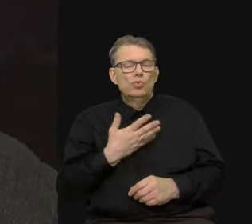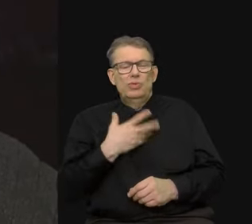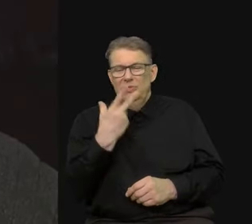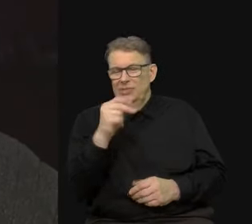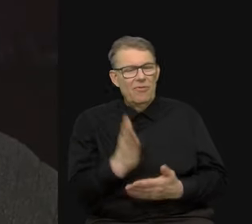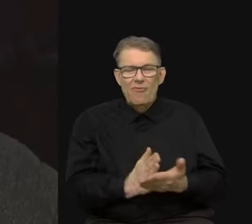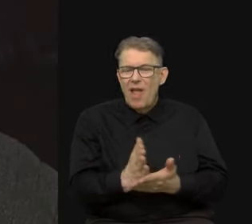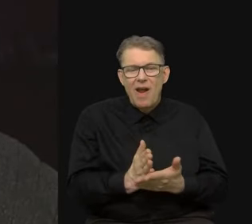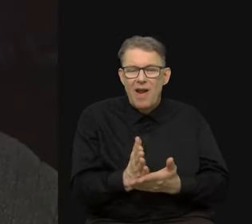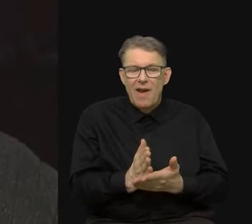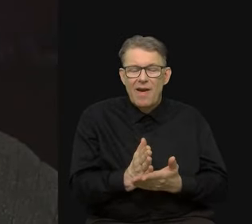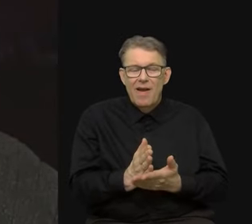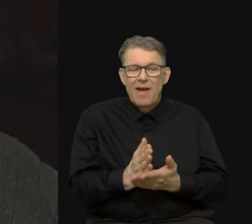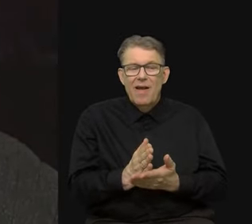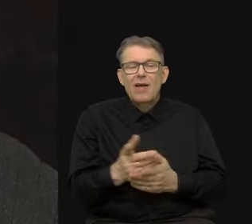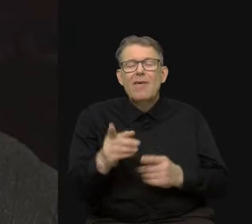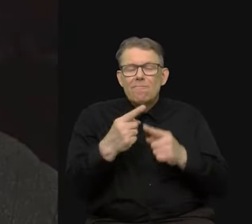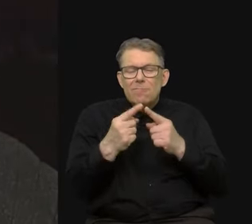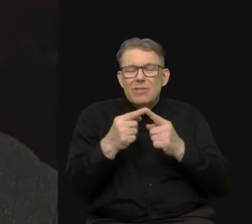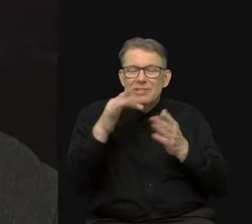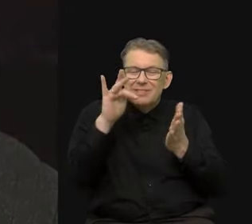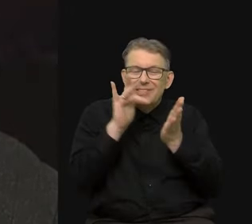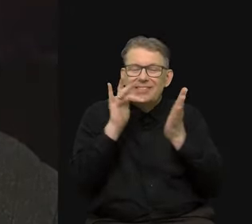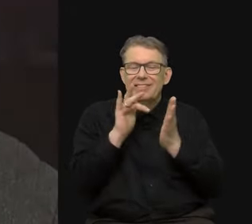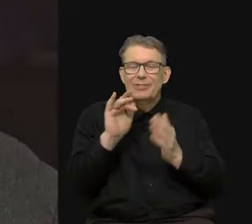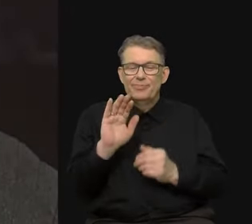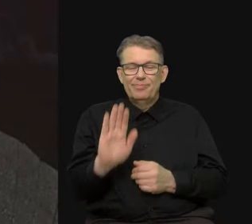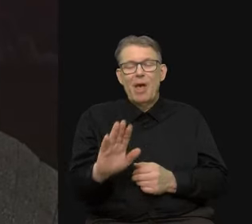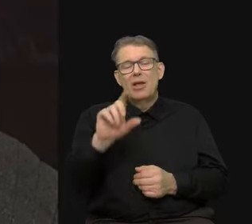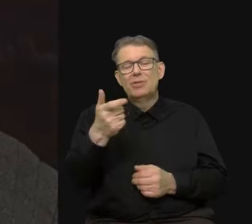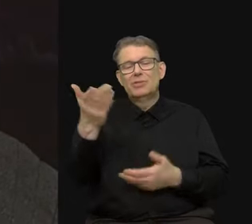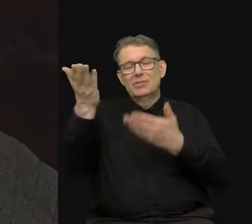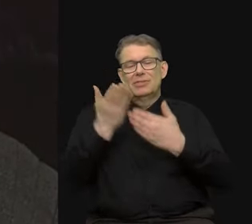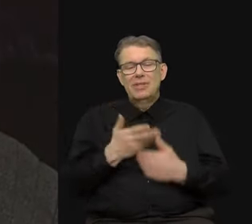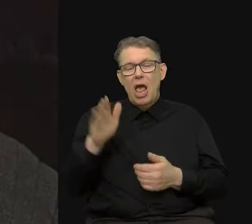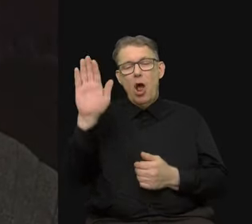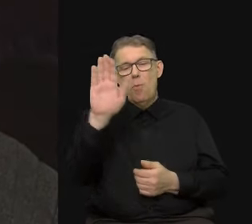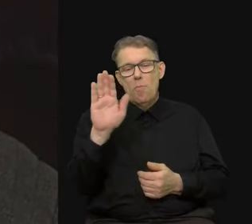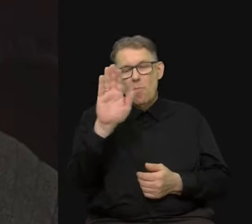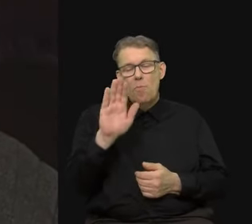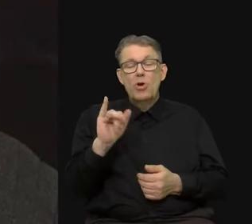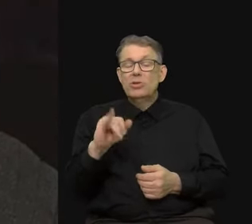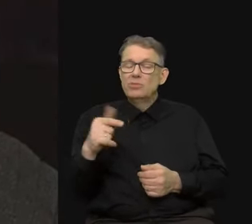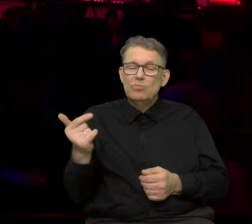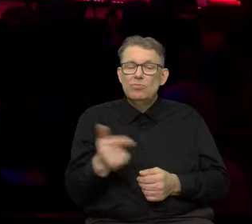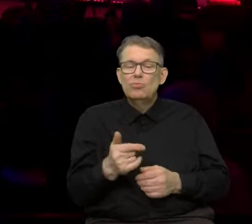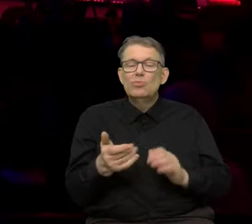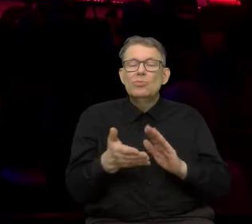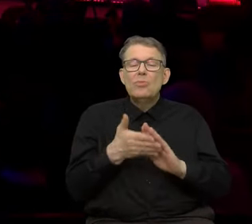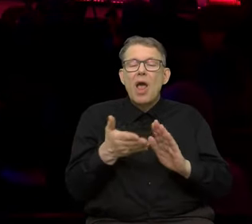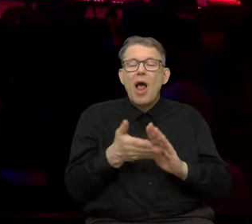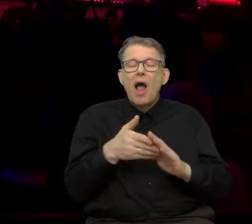się maleńkie ziarno wiary zasiane tam przez Boga, które powinniśmy pielęgnować.